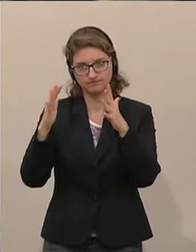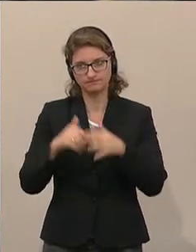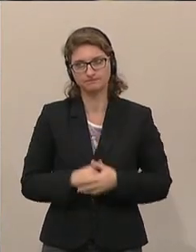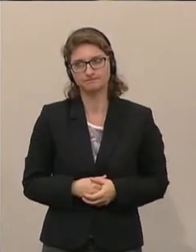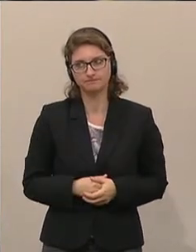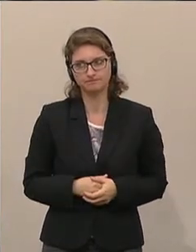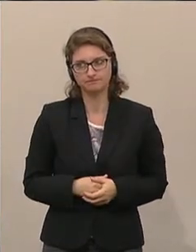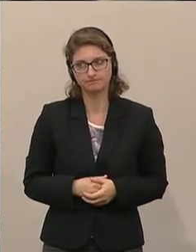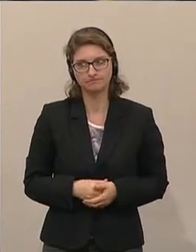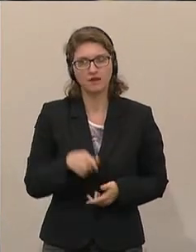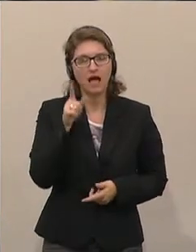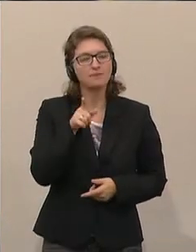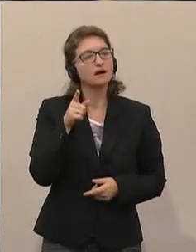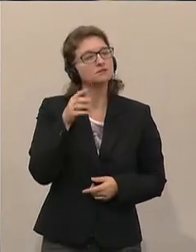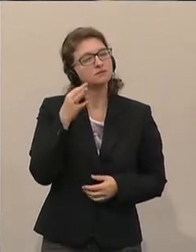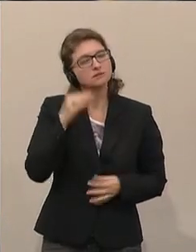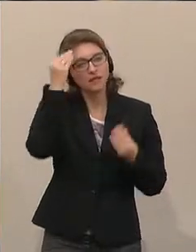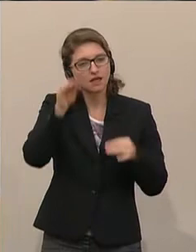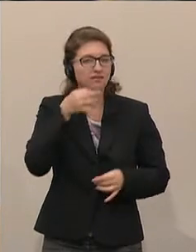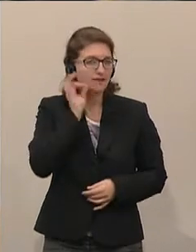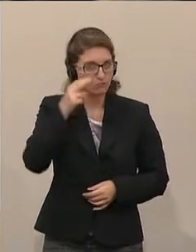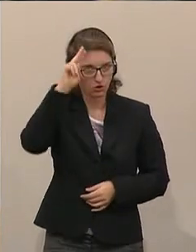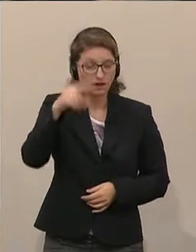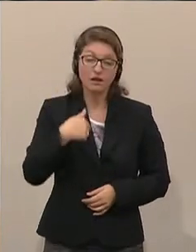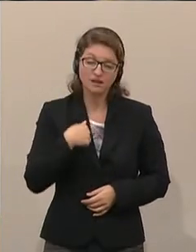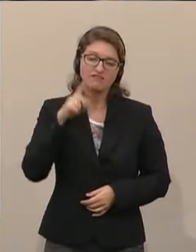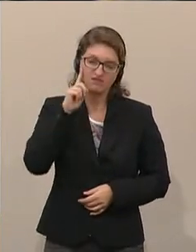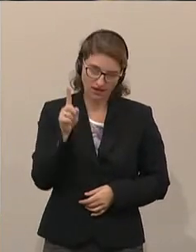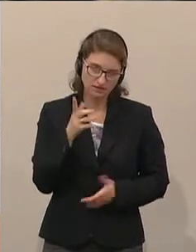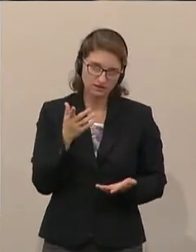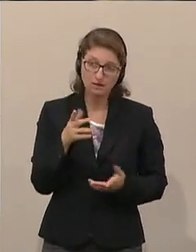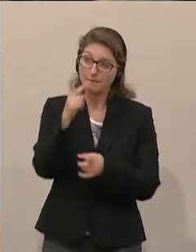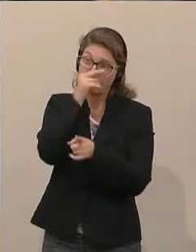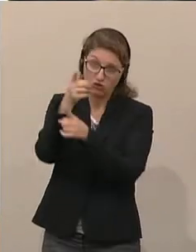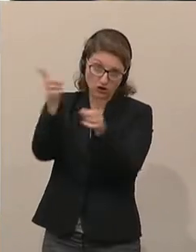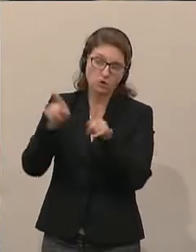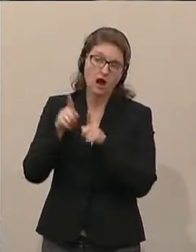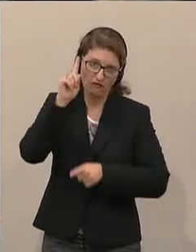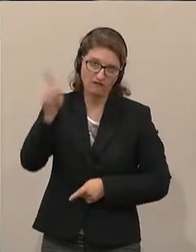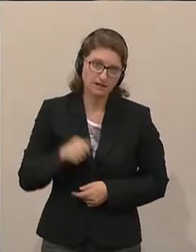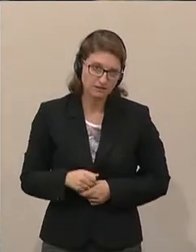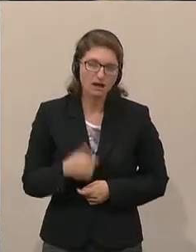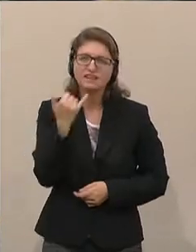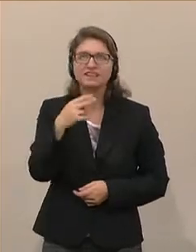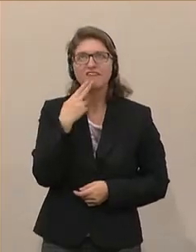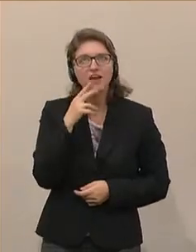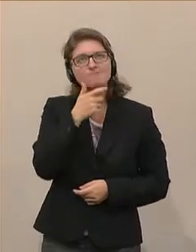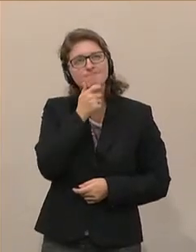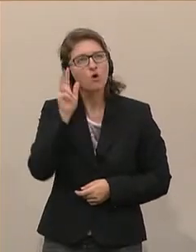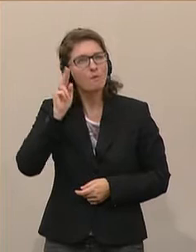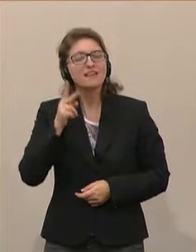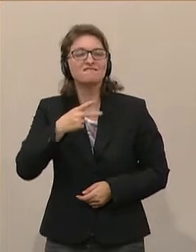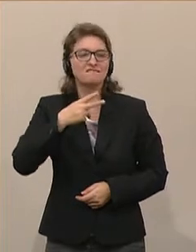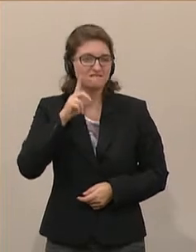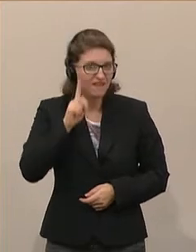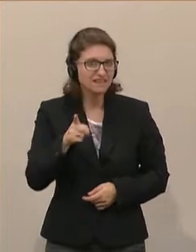Aber sehr geehrte Damen und Herren, ich weiß es, die Bevölkerung weiß es, jeder, der nachdenkt, weiß es, was dahinter